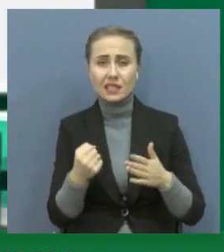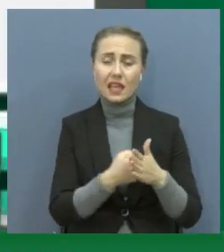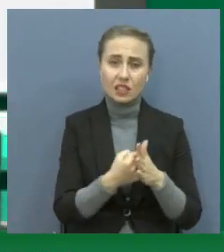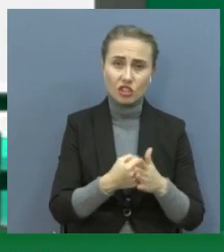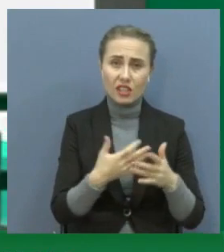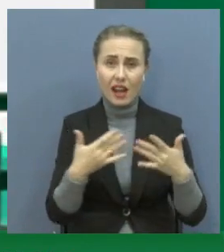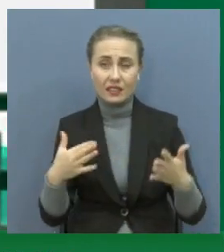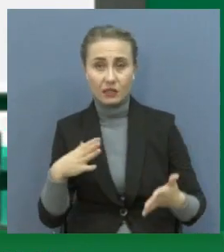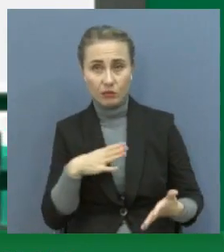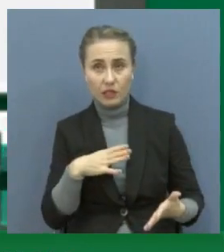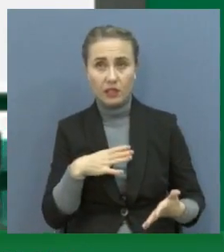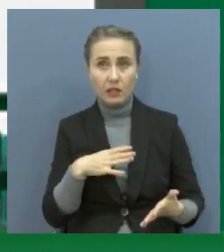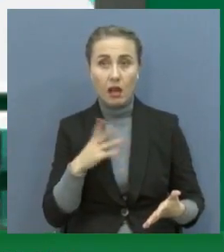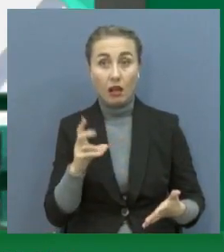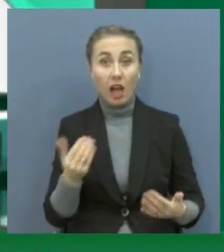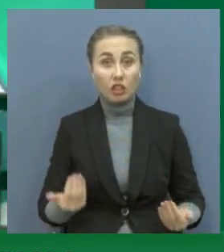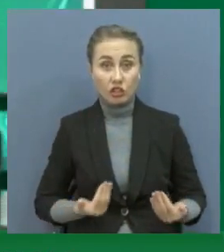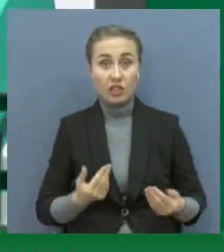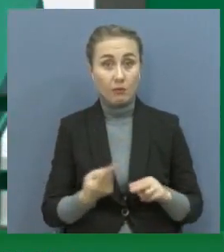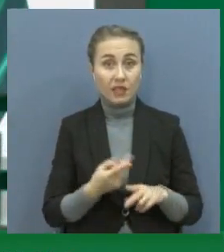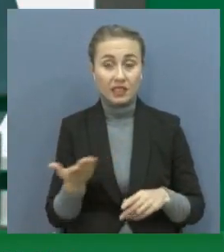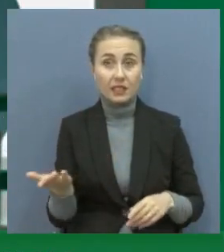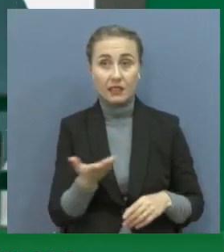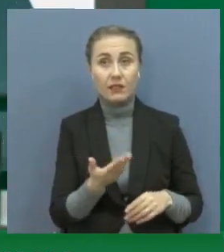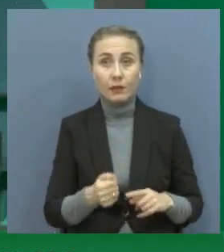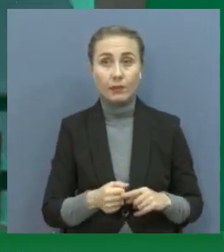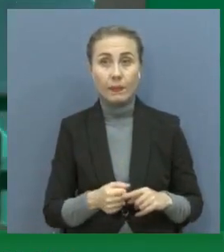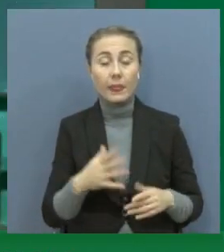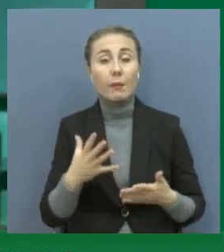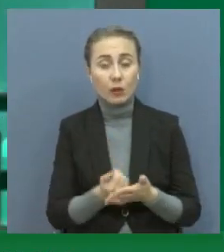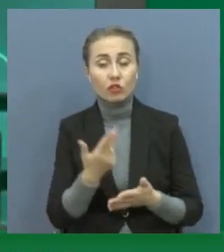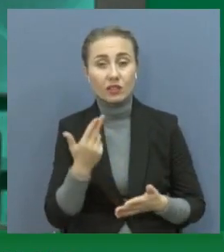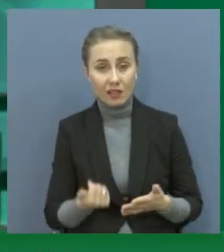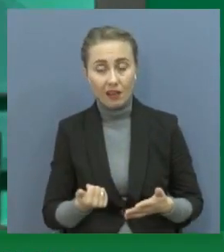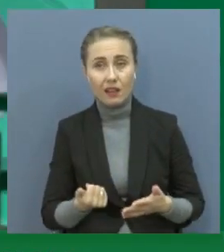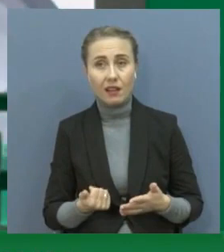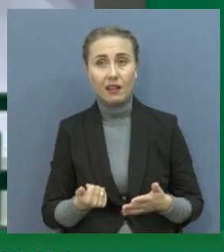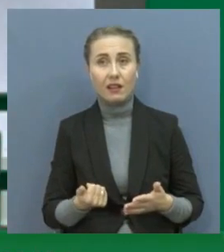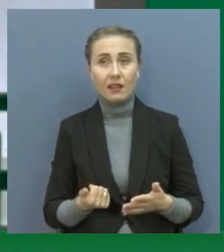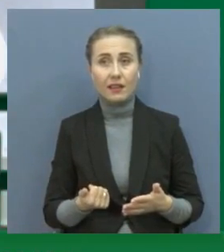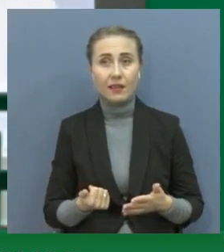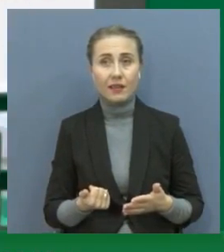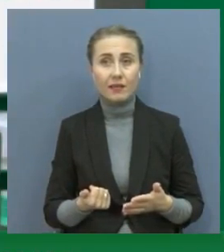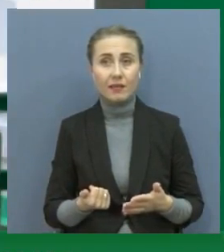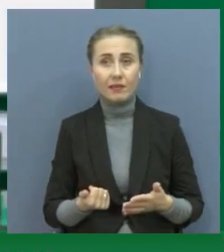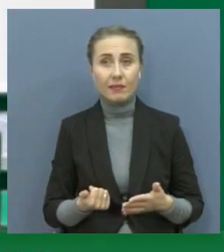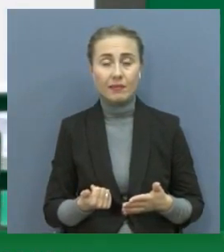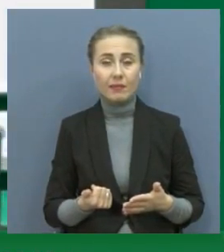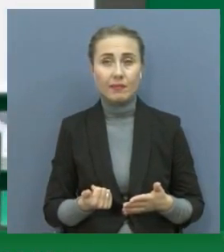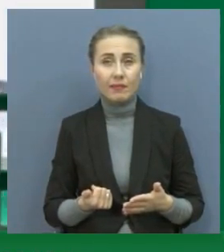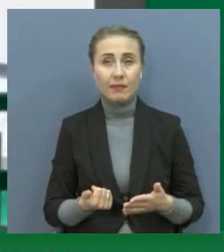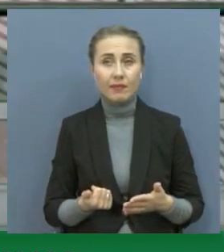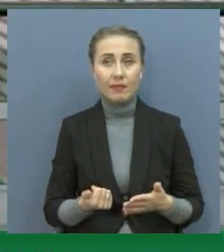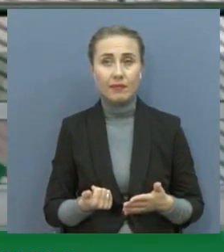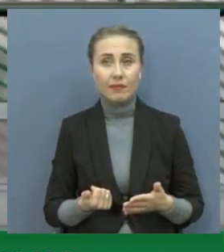достижения всякие разные. Ну, как-то же жили люди без всего этого. То есть, получается, да, совершенно... Просто убирать мобильник и